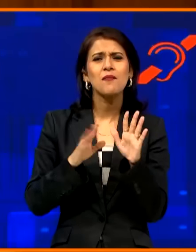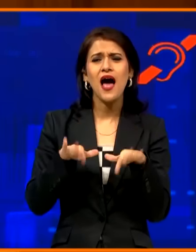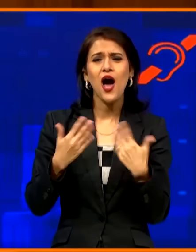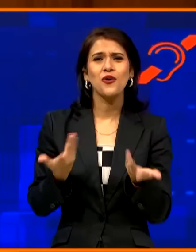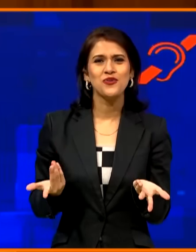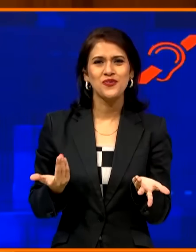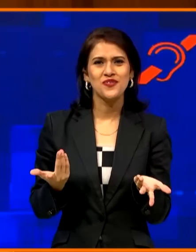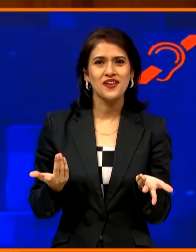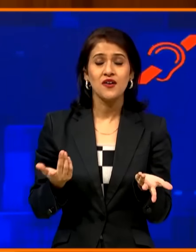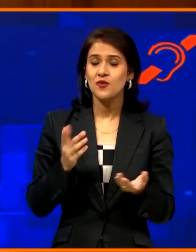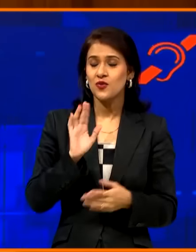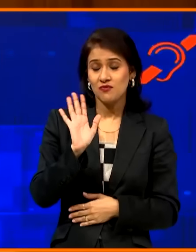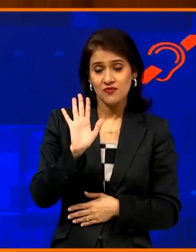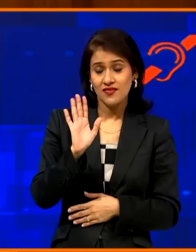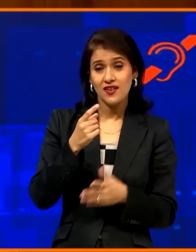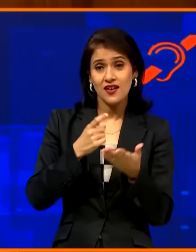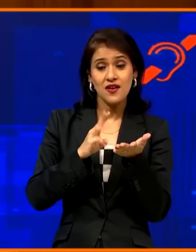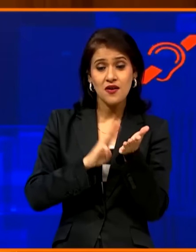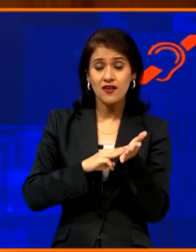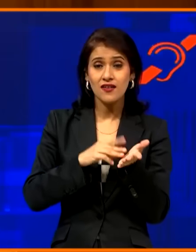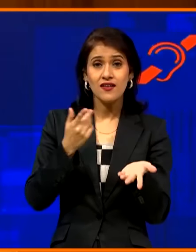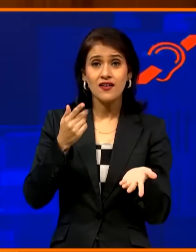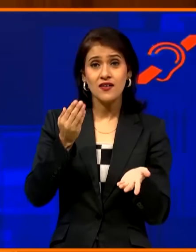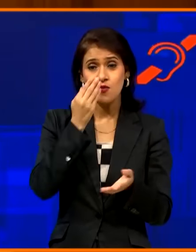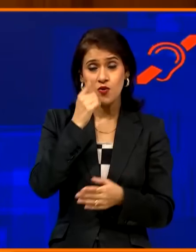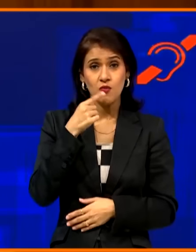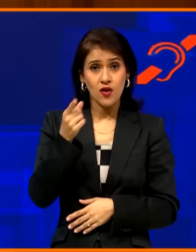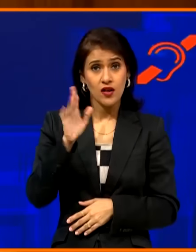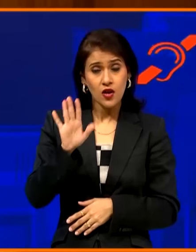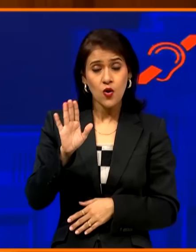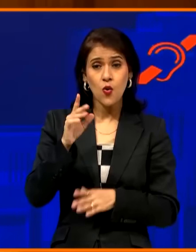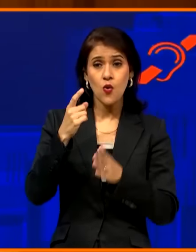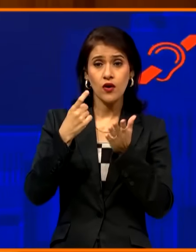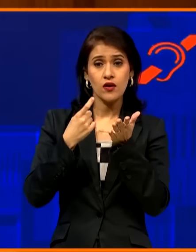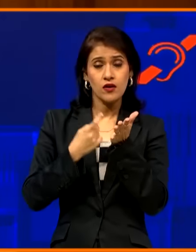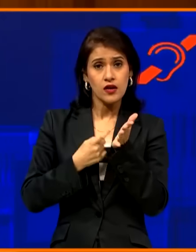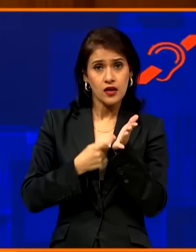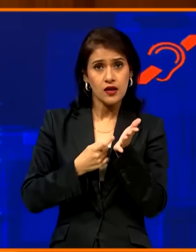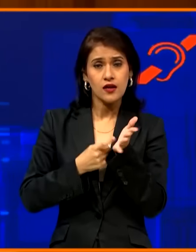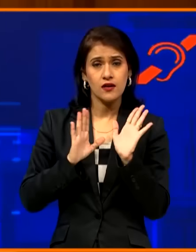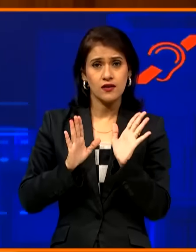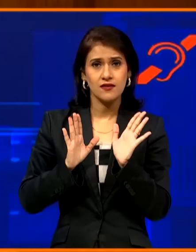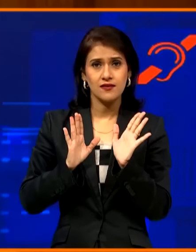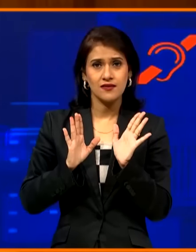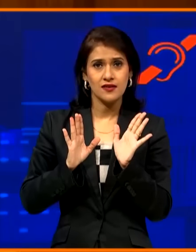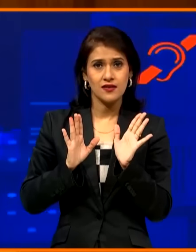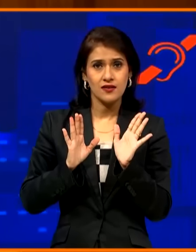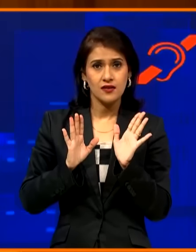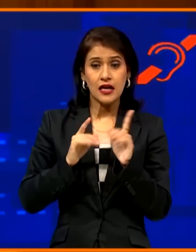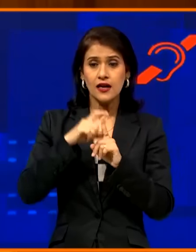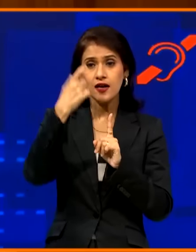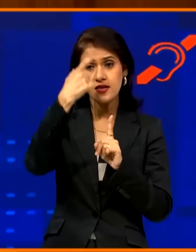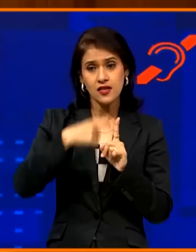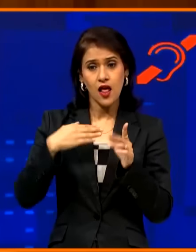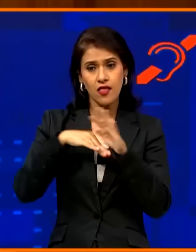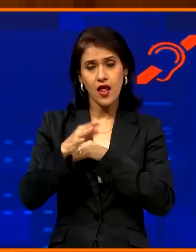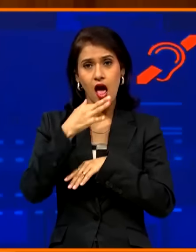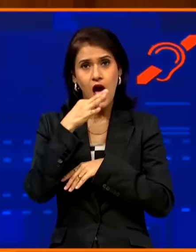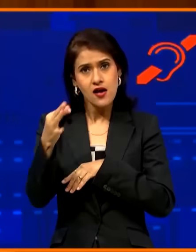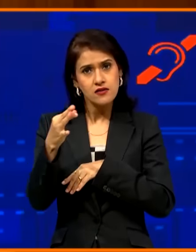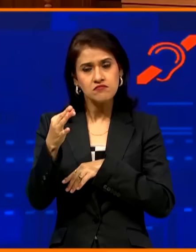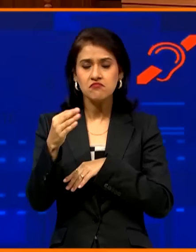एक हु दूद होती है अगर वो हु दूद में रह कर के किया जा रहा है तो वही चीज अलाव